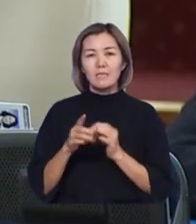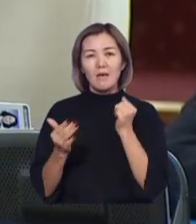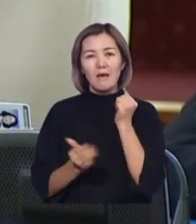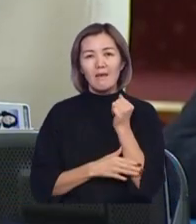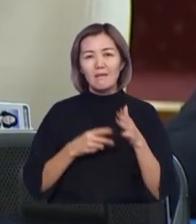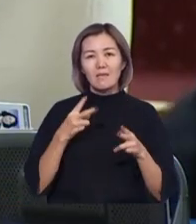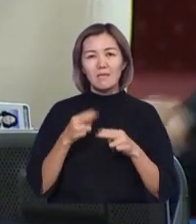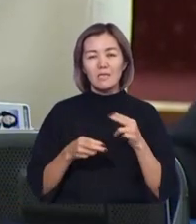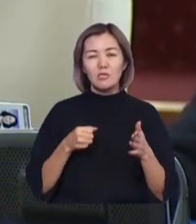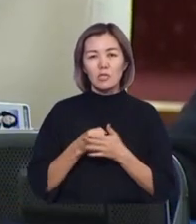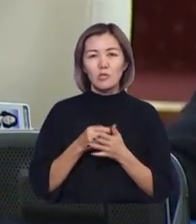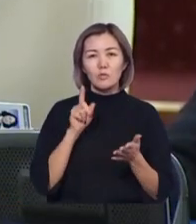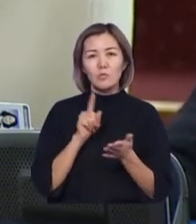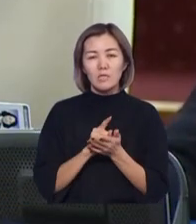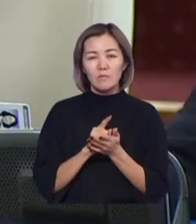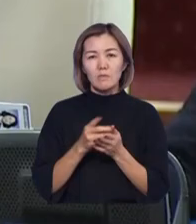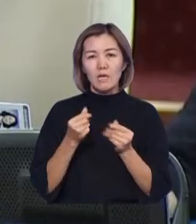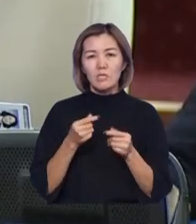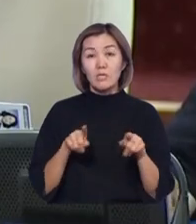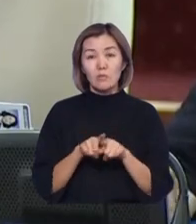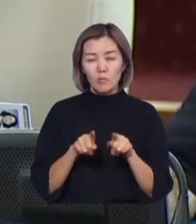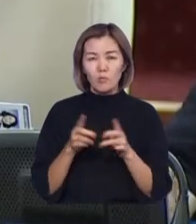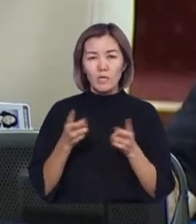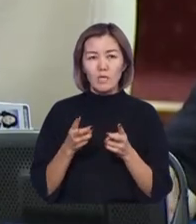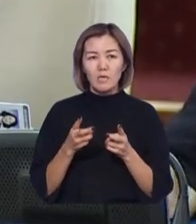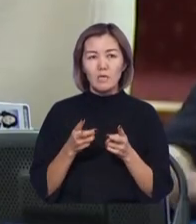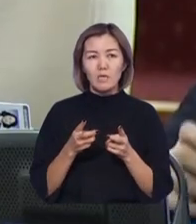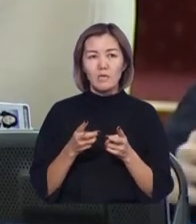дейін жеткізуге тиіспіз. Қаржыландыру да солай болуы қажет.